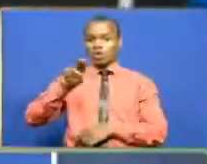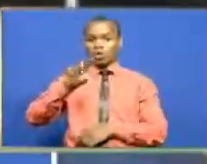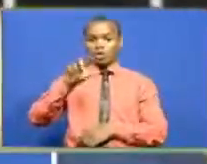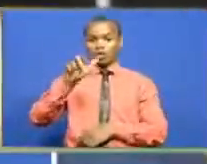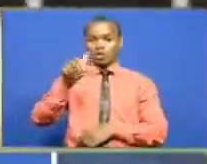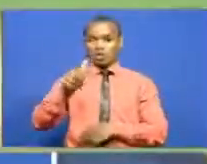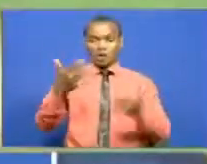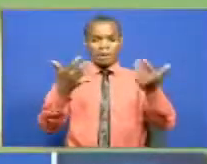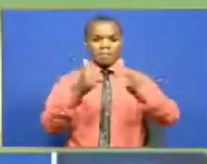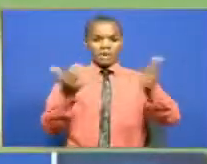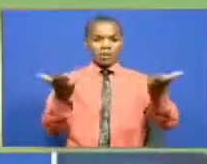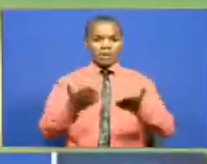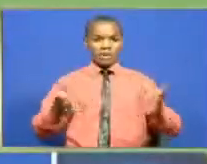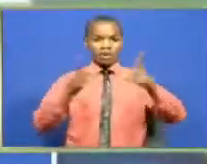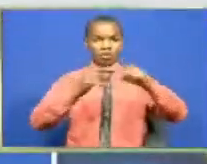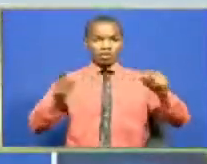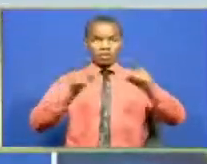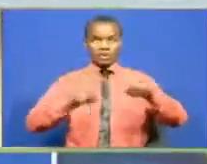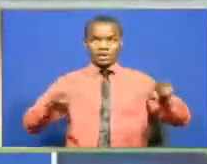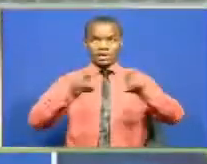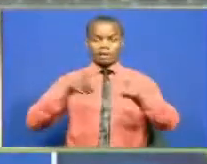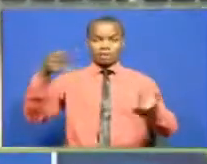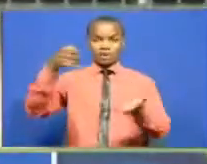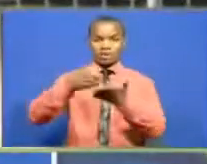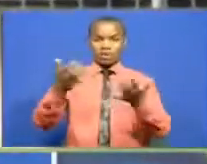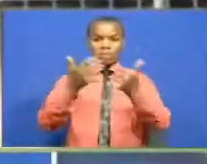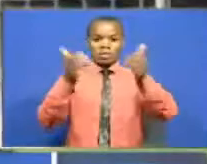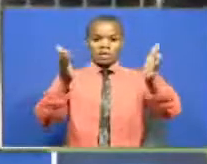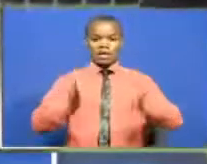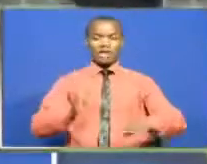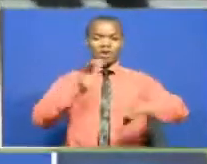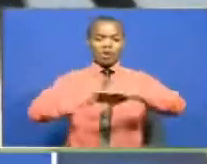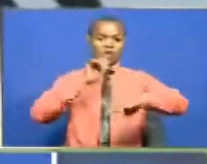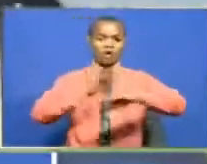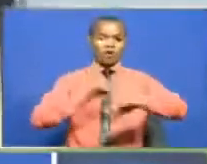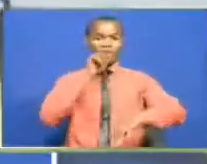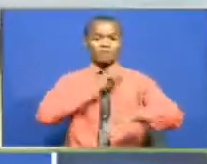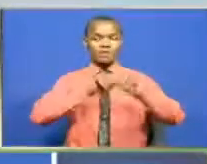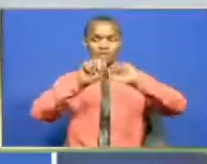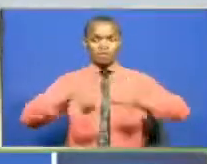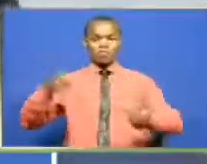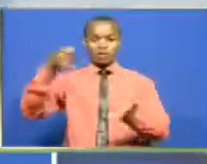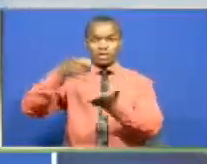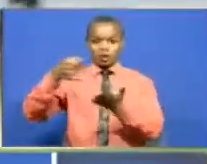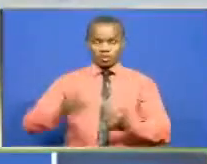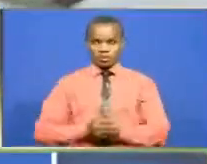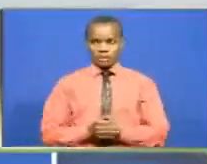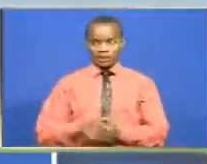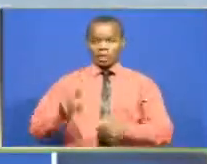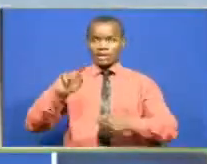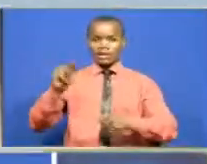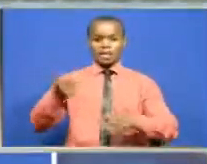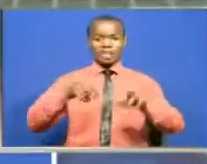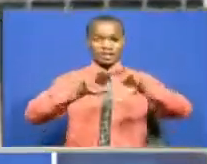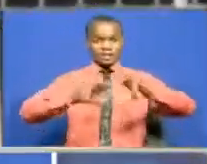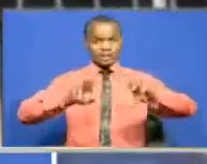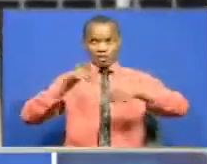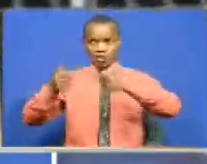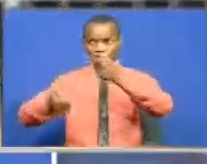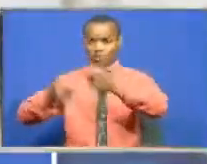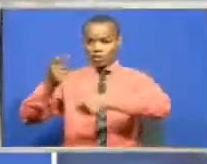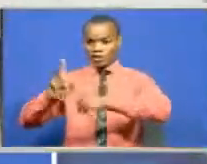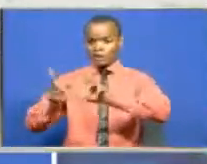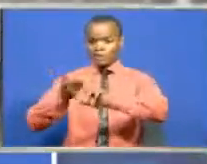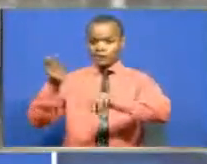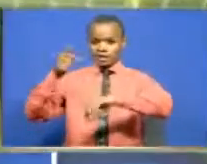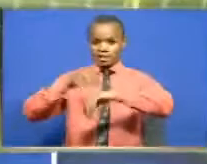Japan walikuwa miongoni mwa wachezaji wa kulipo ambao walikuwa wameitwa kushiriki katika mechi hiyo. Kenya inajitafutia ushindi wao wa kwanza